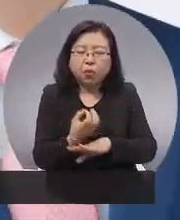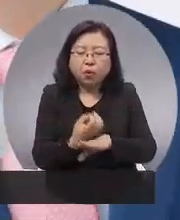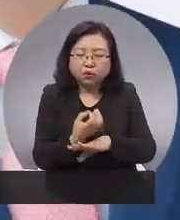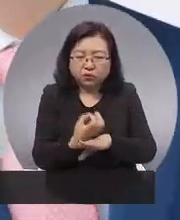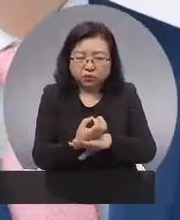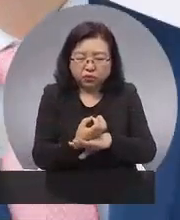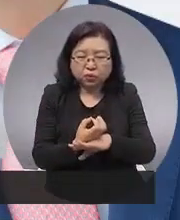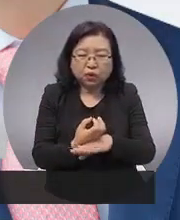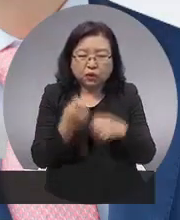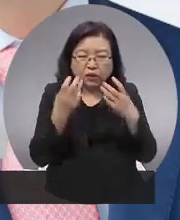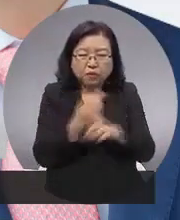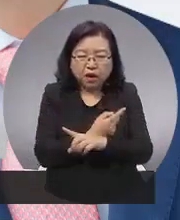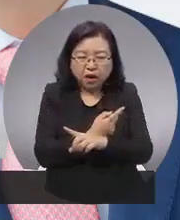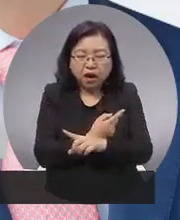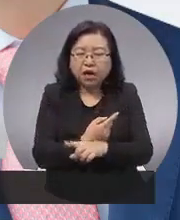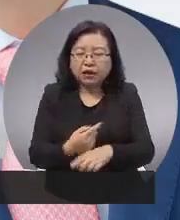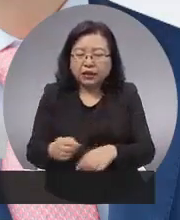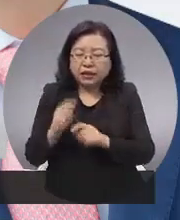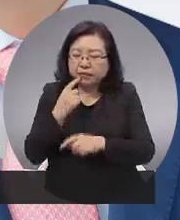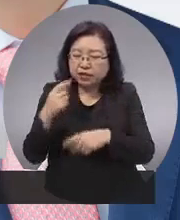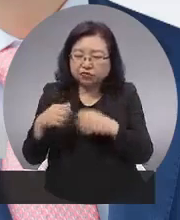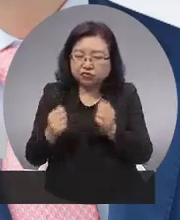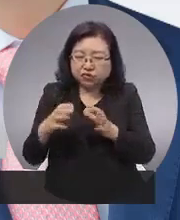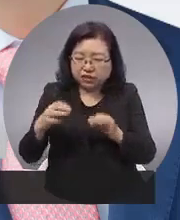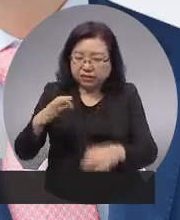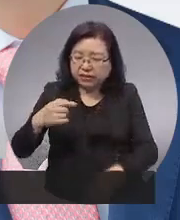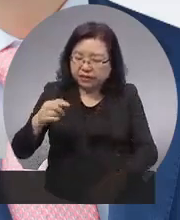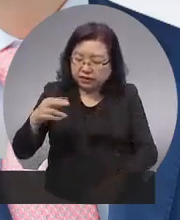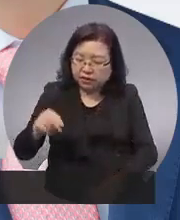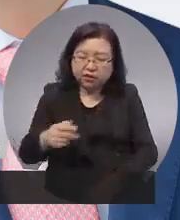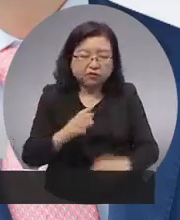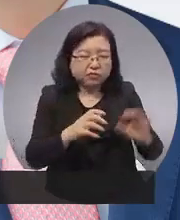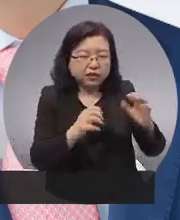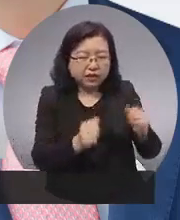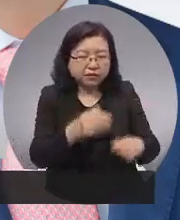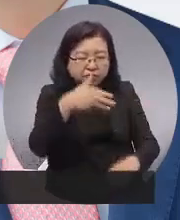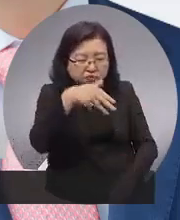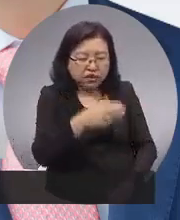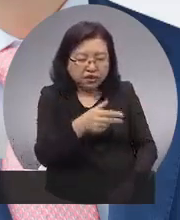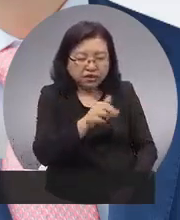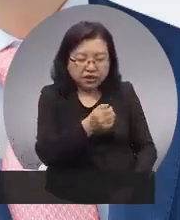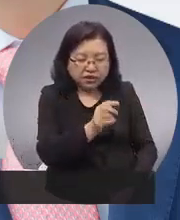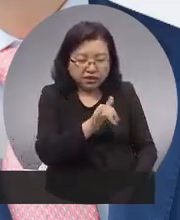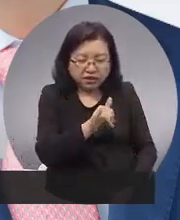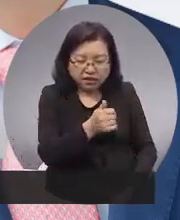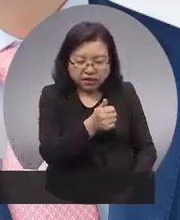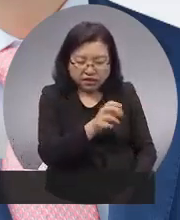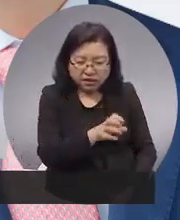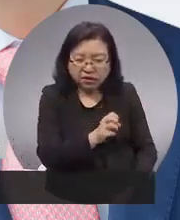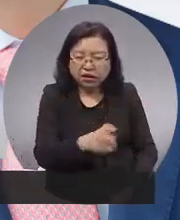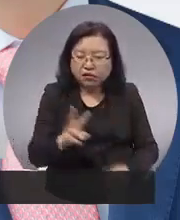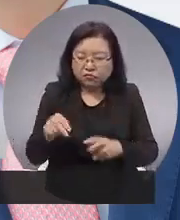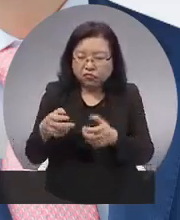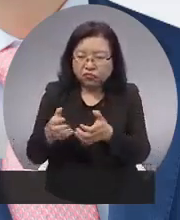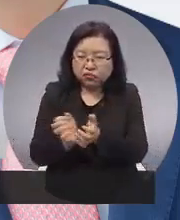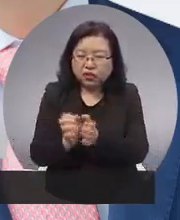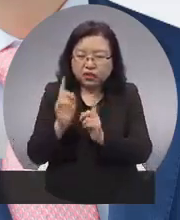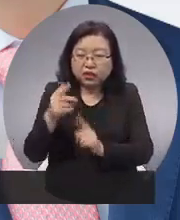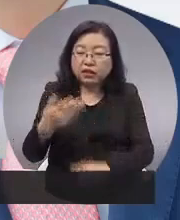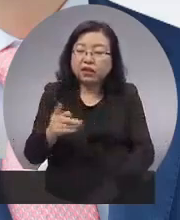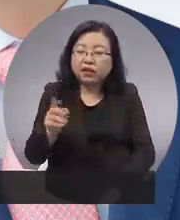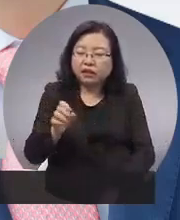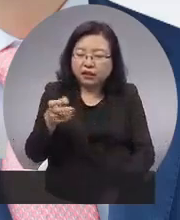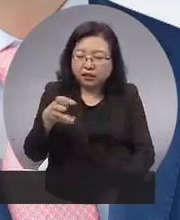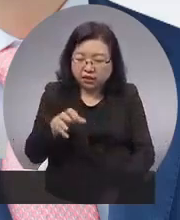민주당 김 응 선전 군 의원과 국민의 힘 초대형 전 보호 눕자 무소속 인 이태영 우송대